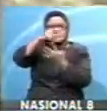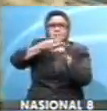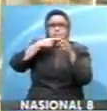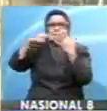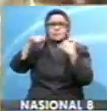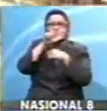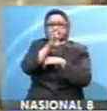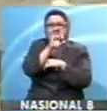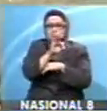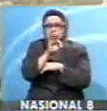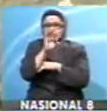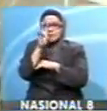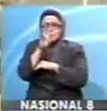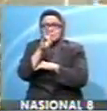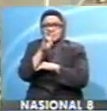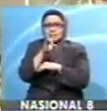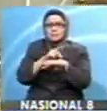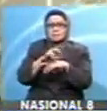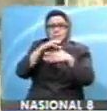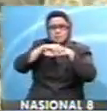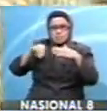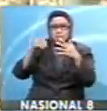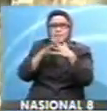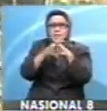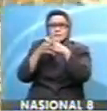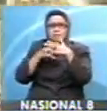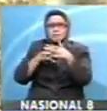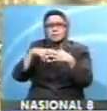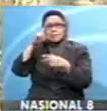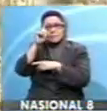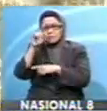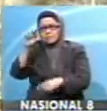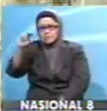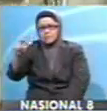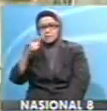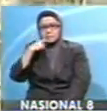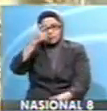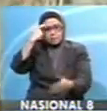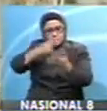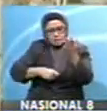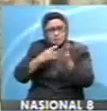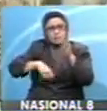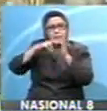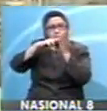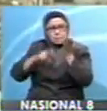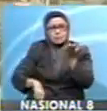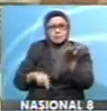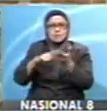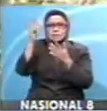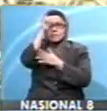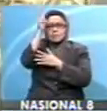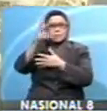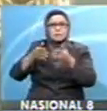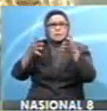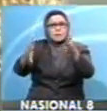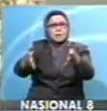Amerika dan 100 am set tahun lepas ekoran harga minyak mentah yang rendah kerajaan memutuskan untuk menyerahkan kuasa